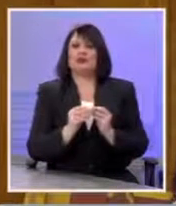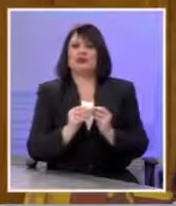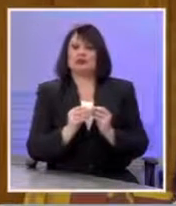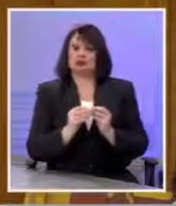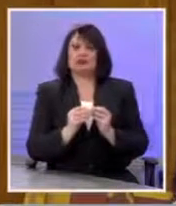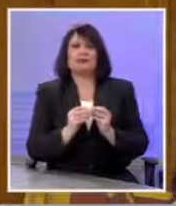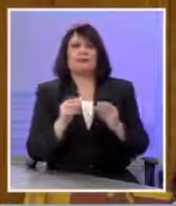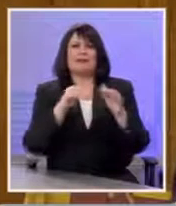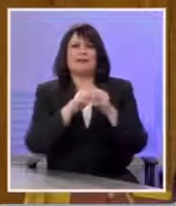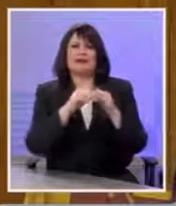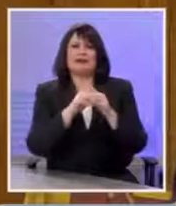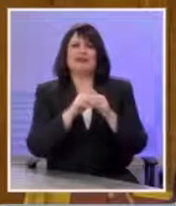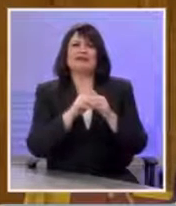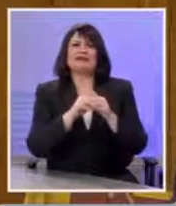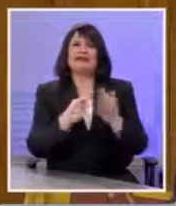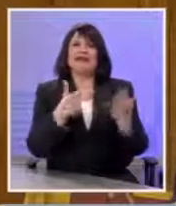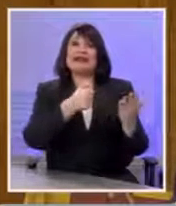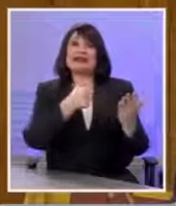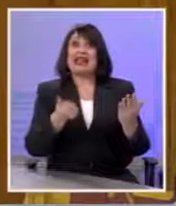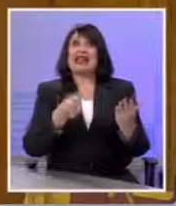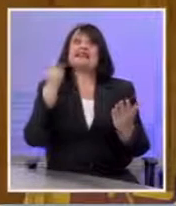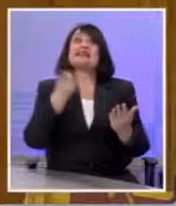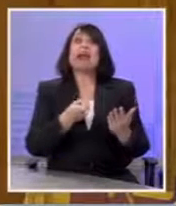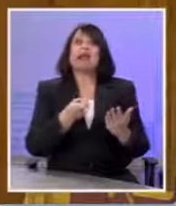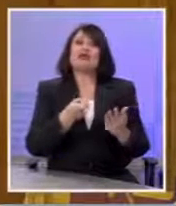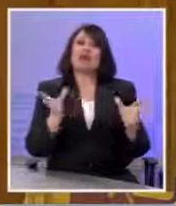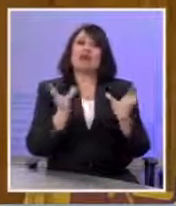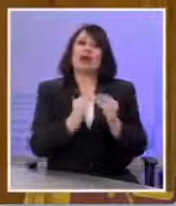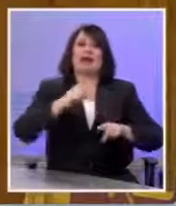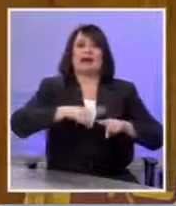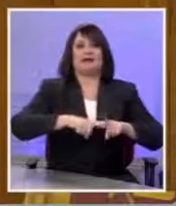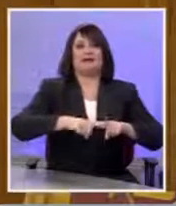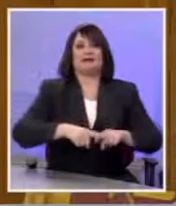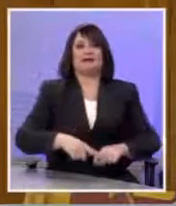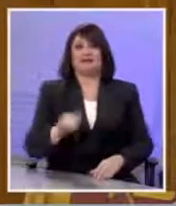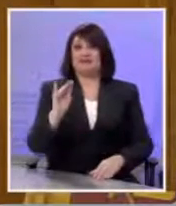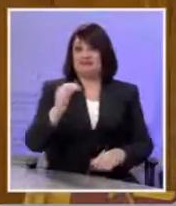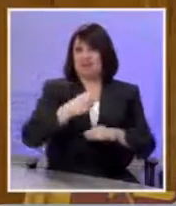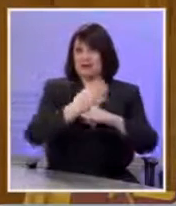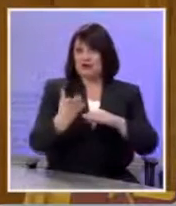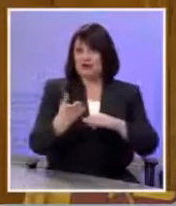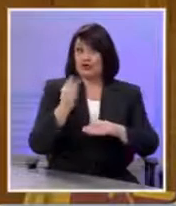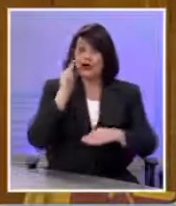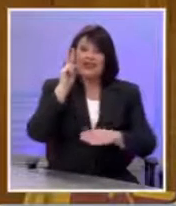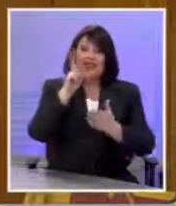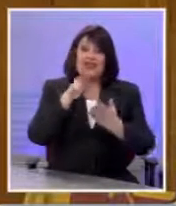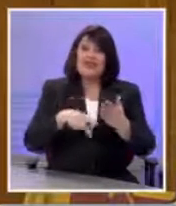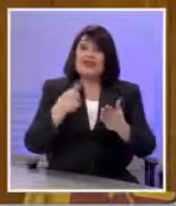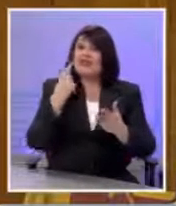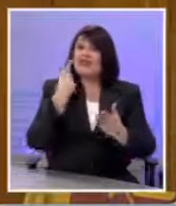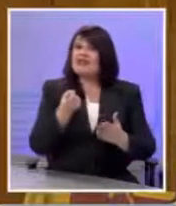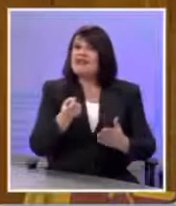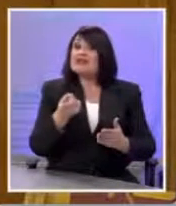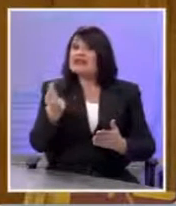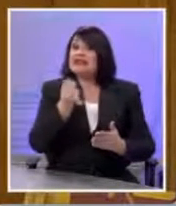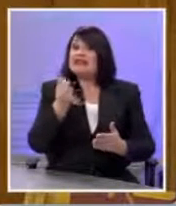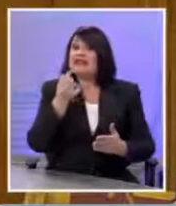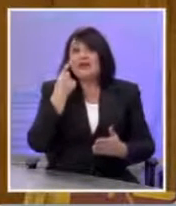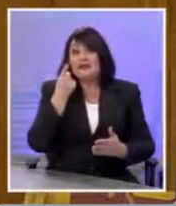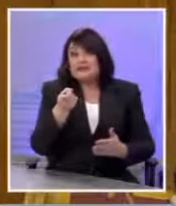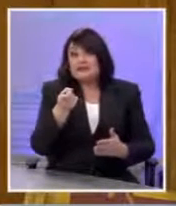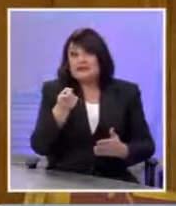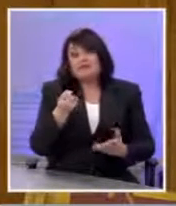επενδυτές συγκεντρώνουν το 66%. Πιστεύω η κυρία Γεννηματά να ξαναδιαβάσει την ομιλία της και να προσέξει τι ακριβώς είπε από το